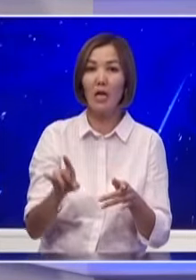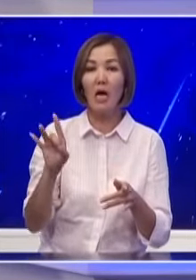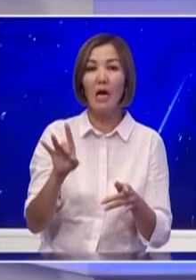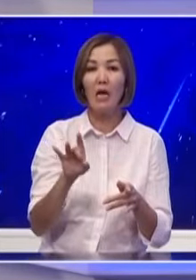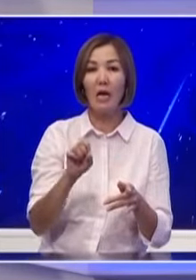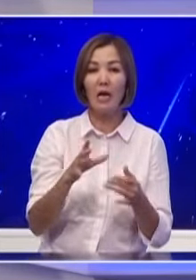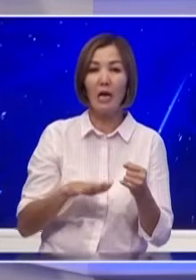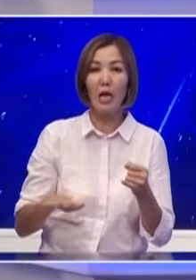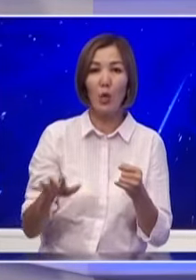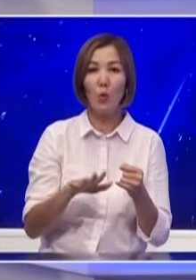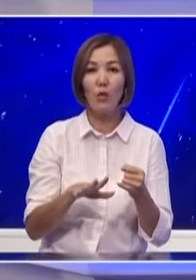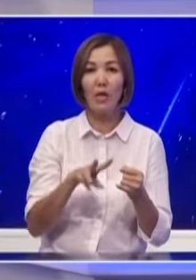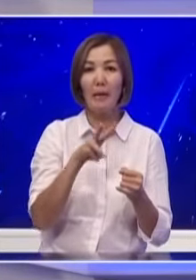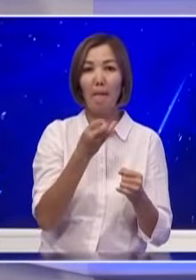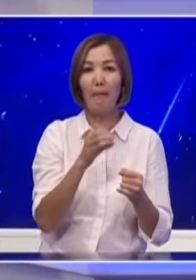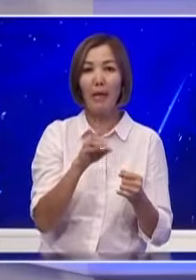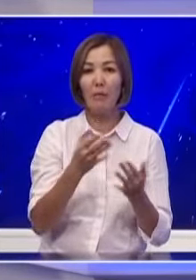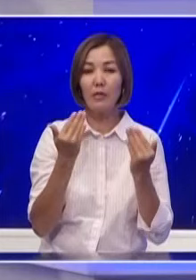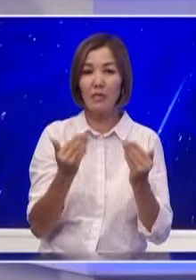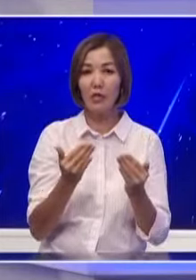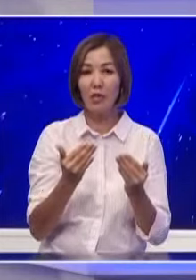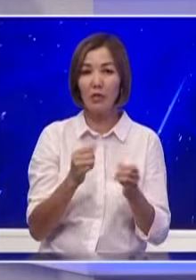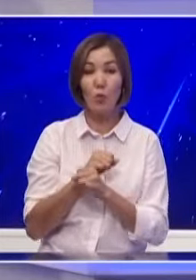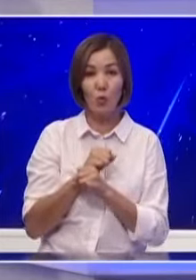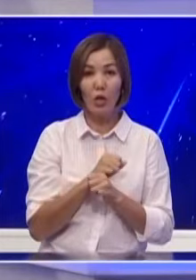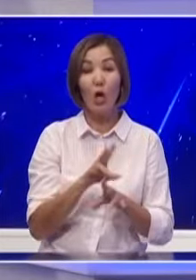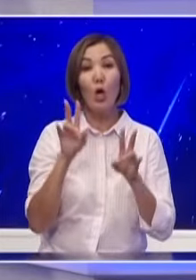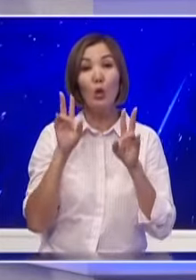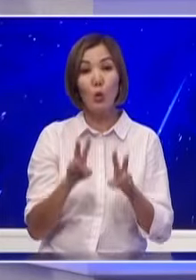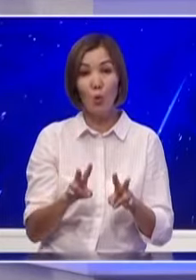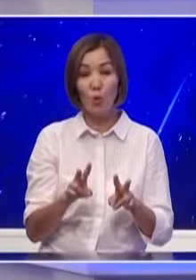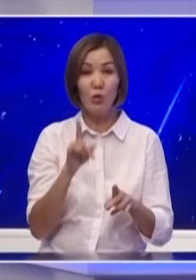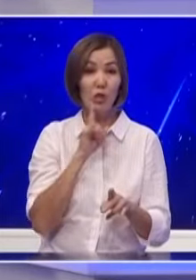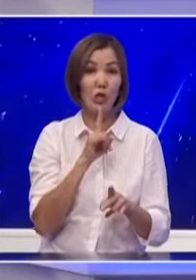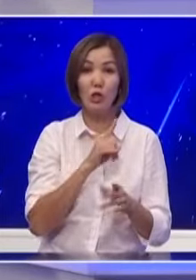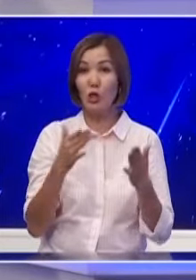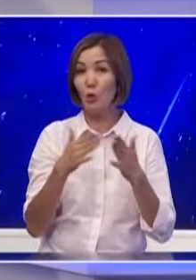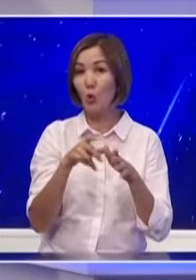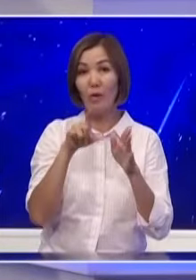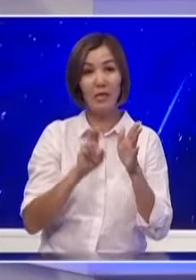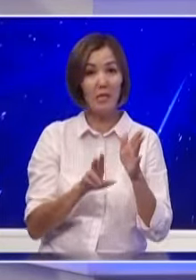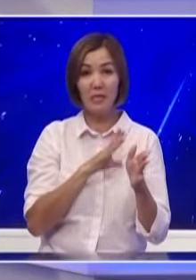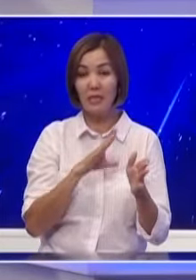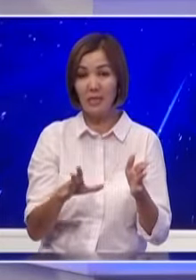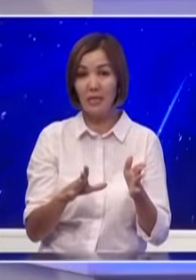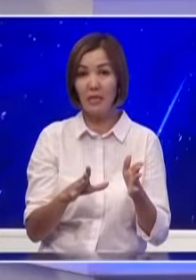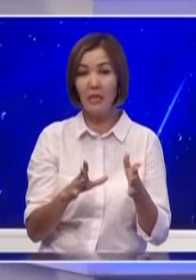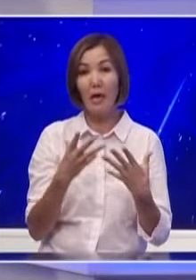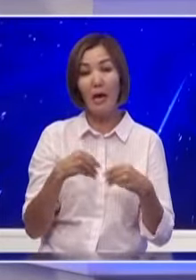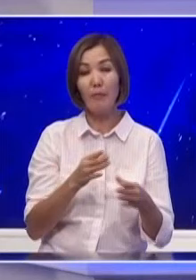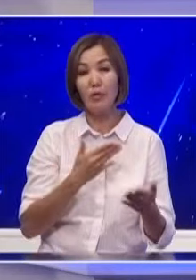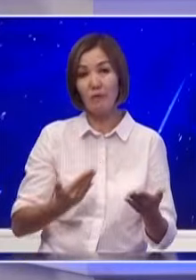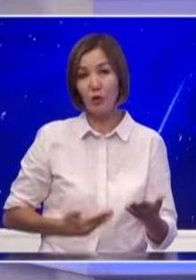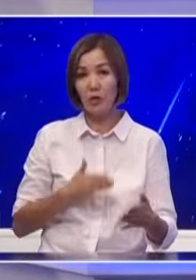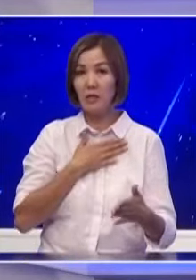района Мирамгуль Жабиева сейчас на заслуженном отдыхе. Однако, несмотря на это, женщина не остается в стороне от общественной